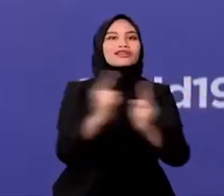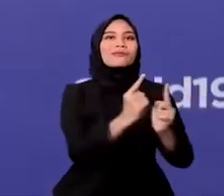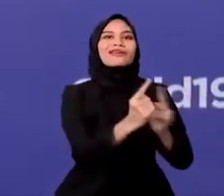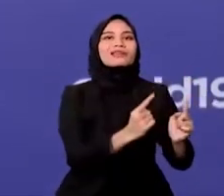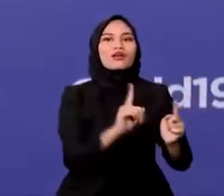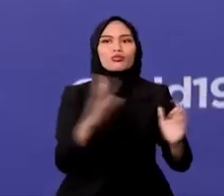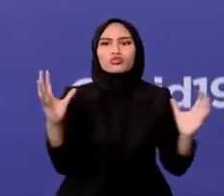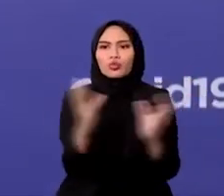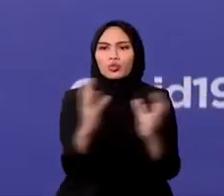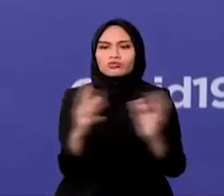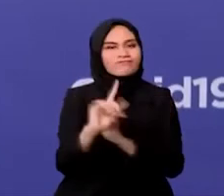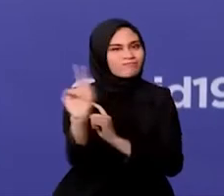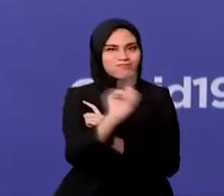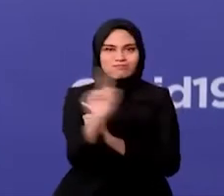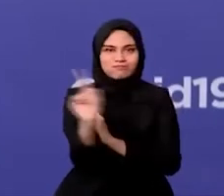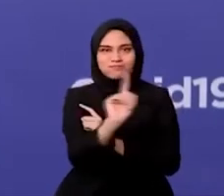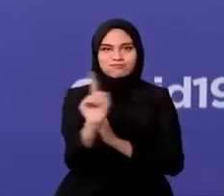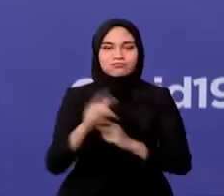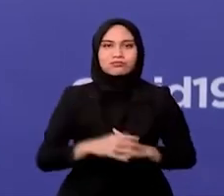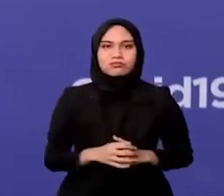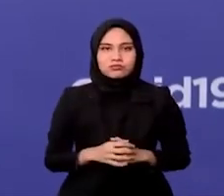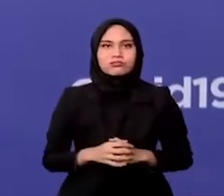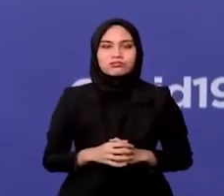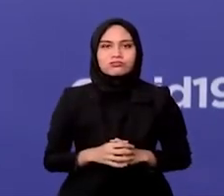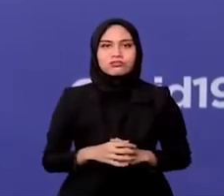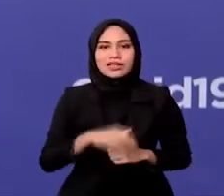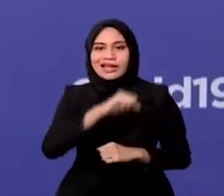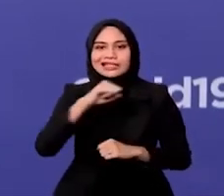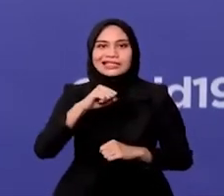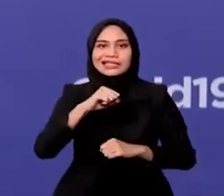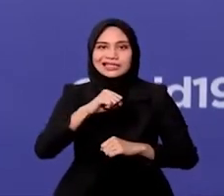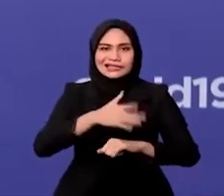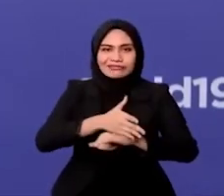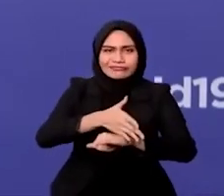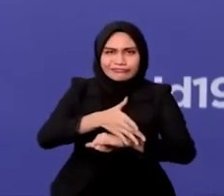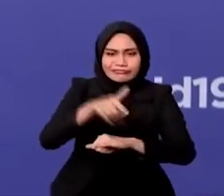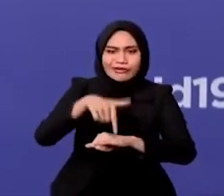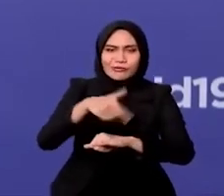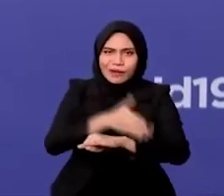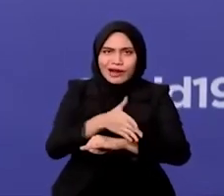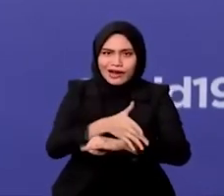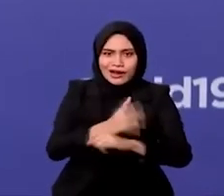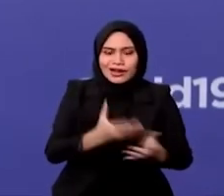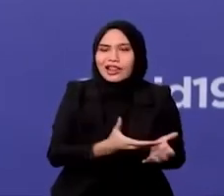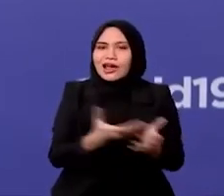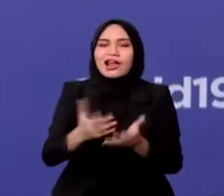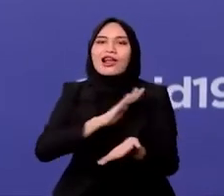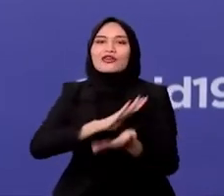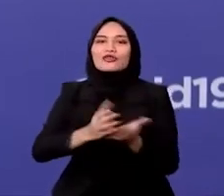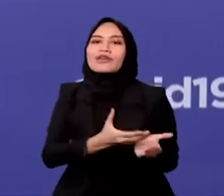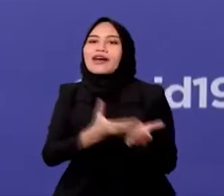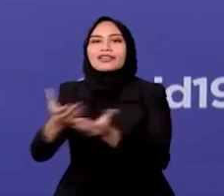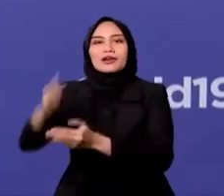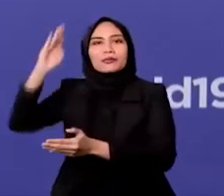adanya kerumunan orang dan daging kurban diantar petugas ke alamat penerima